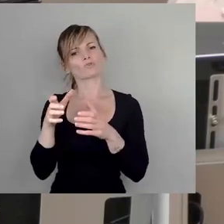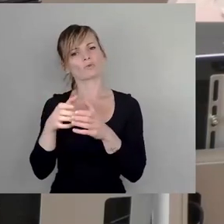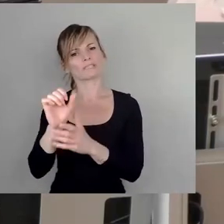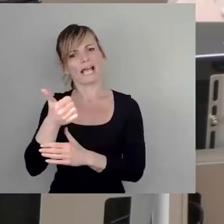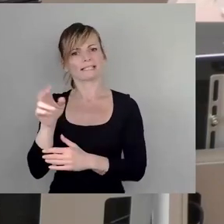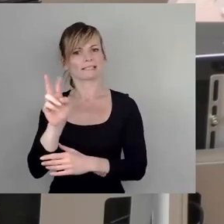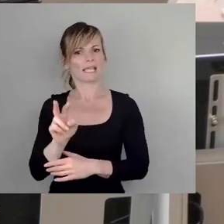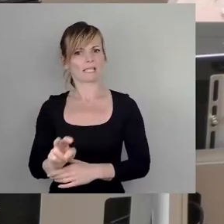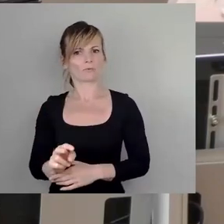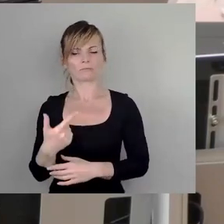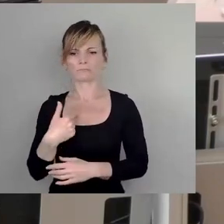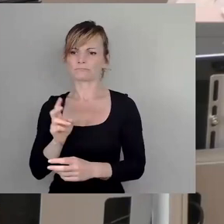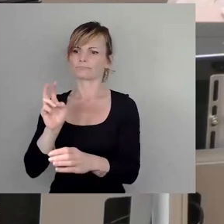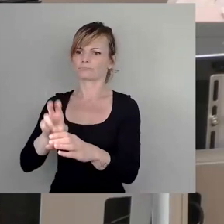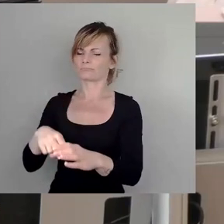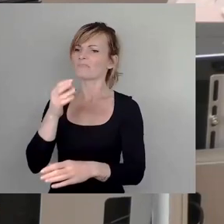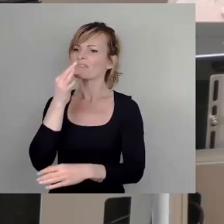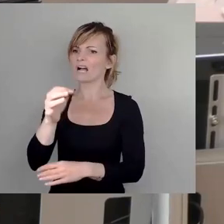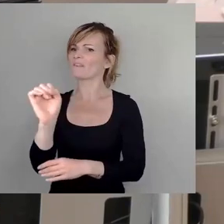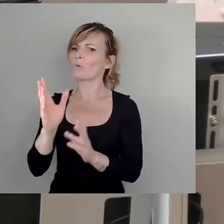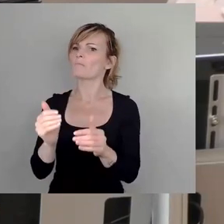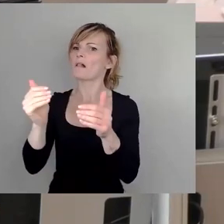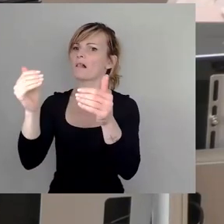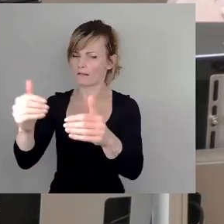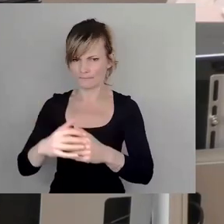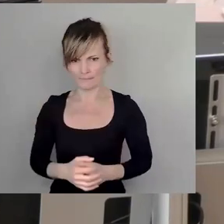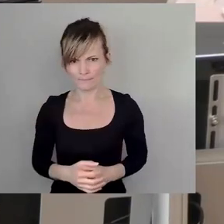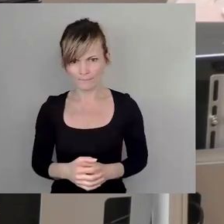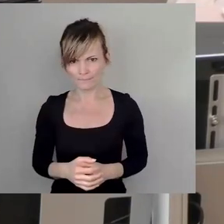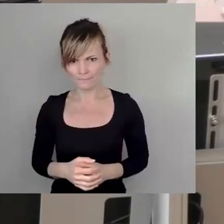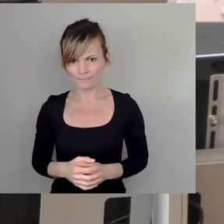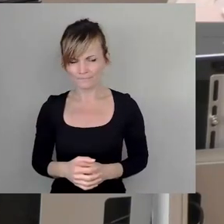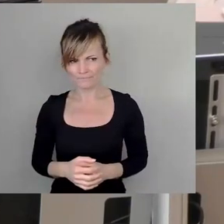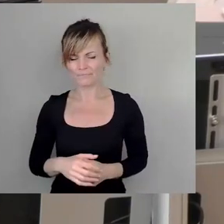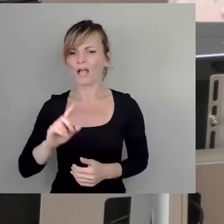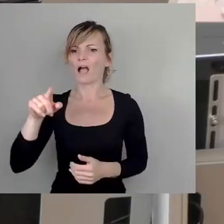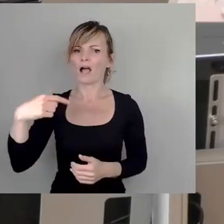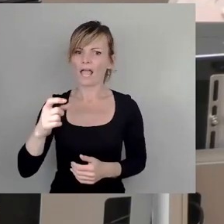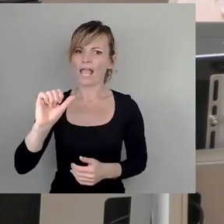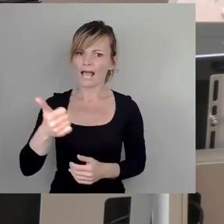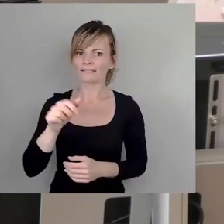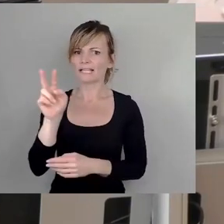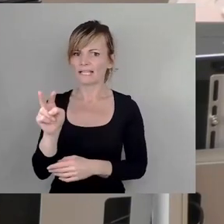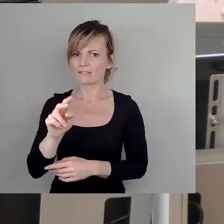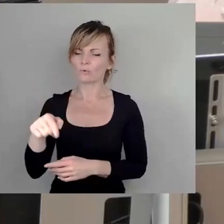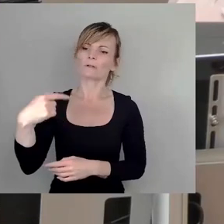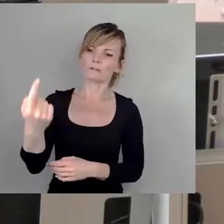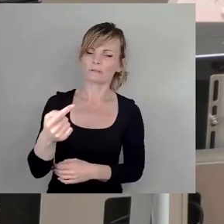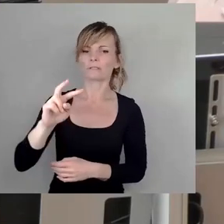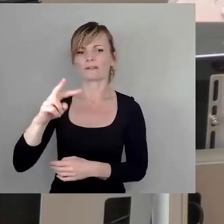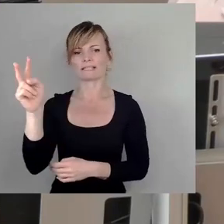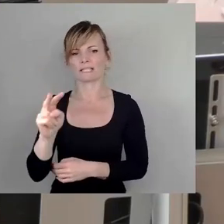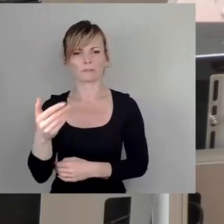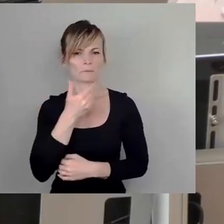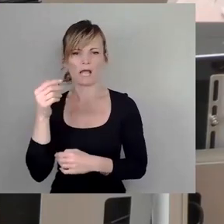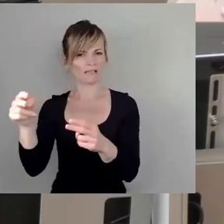gefragt. Leider gab es diese Antworten, auch in der abschließenden zweiten Lesung noch nicht. Erst zwei Tage später erreichte uns dann eine